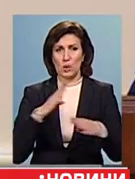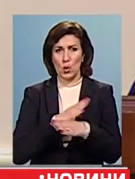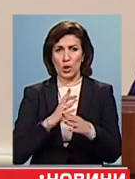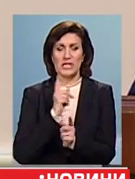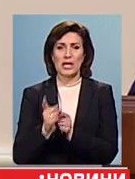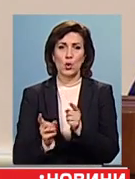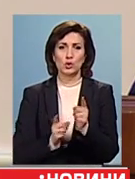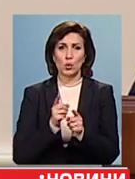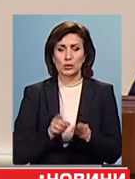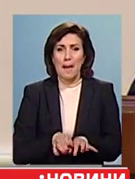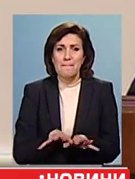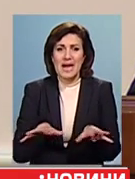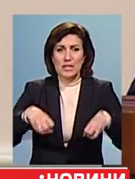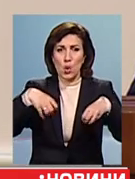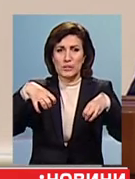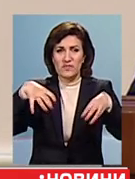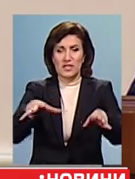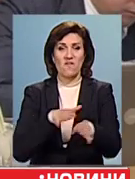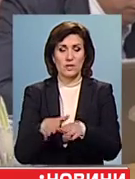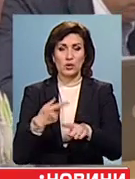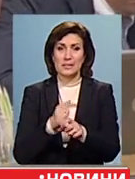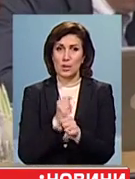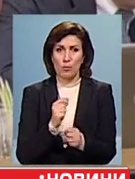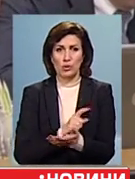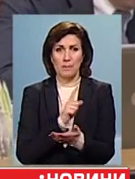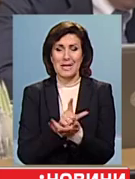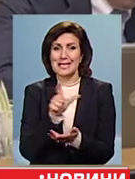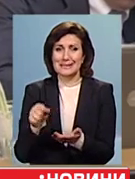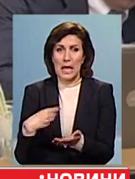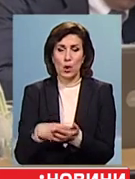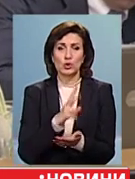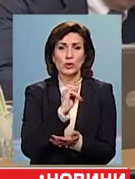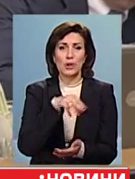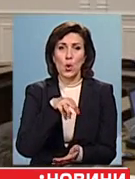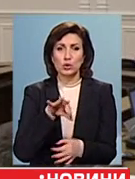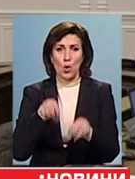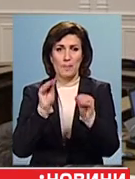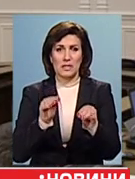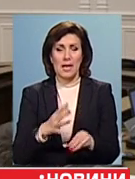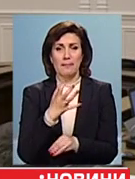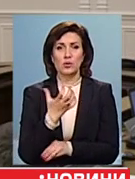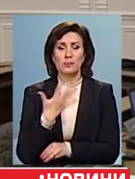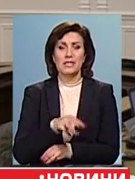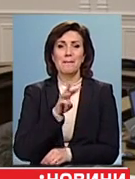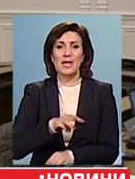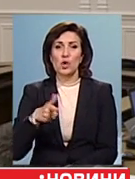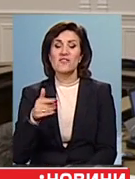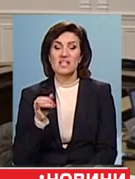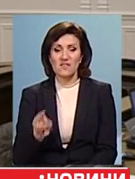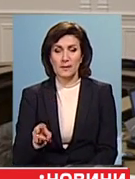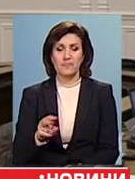на реконструкцію мереж освітлення. Виконати ці роботи мали за гроші Кіотського протоколу – це 550 мільйонів